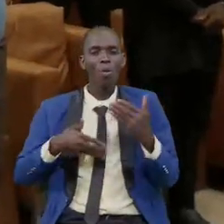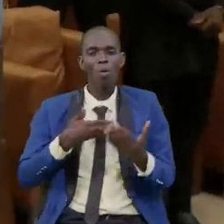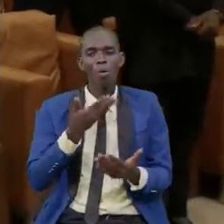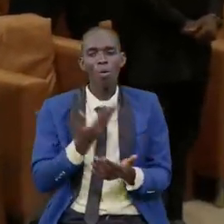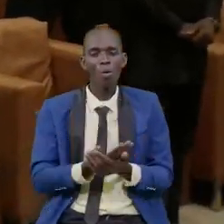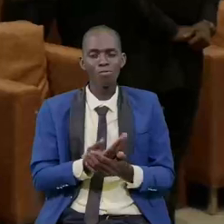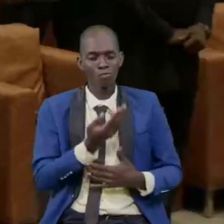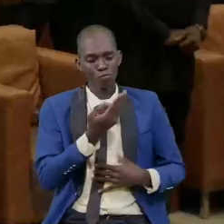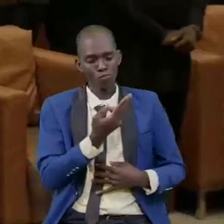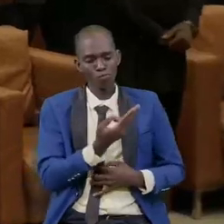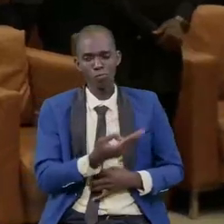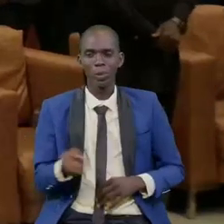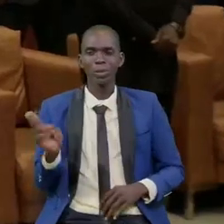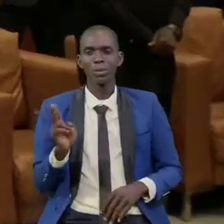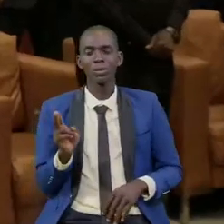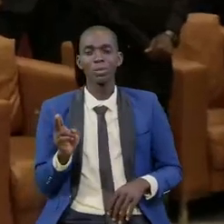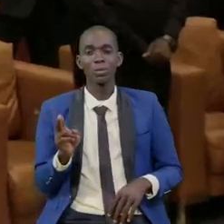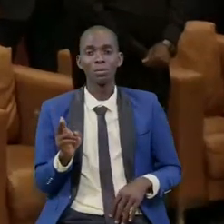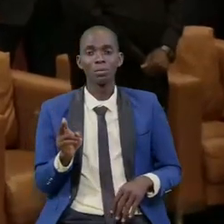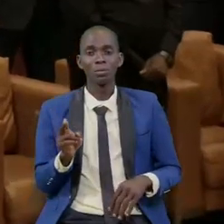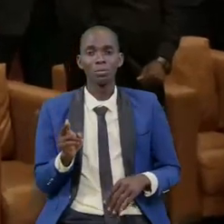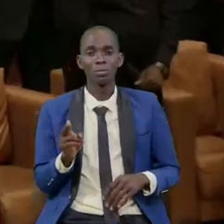Purifier mon cœur et brûler